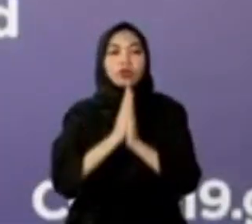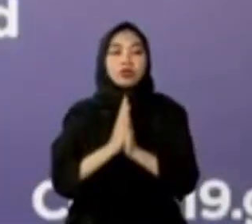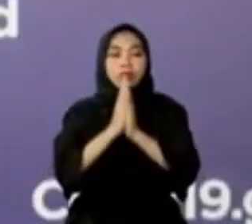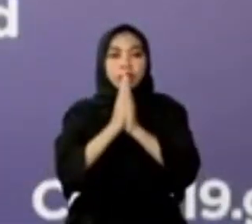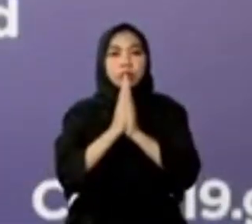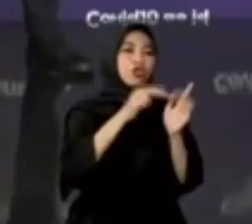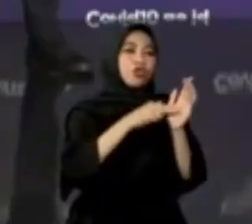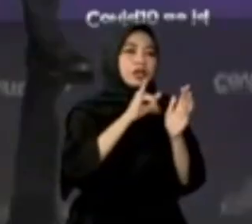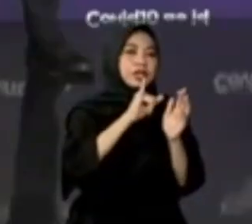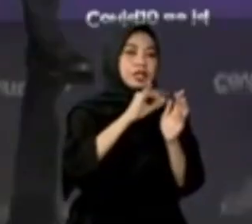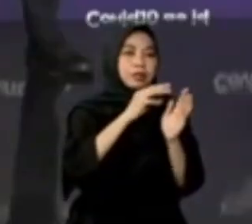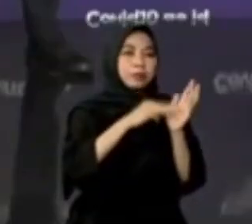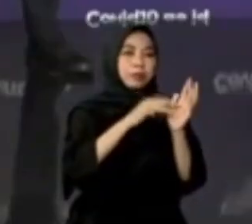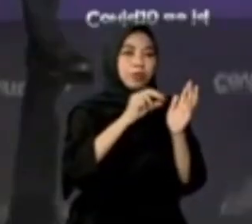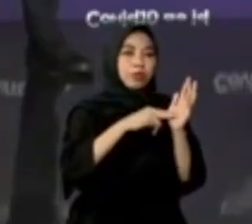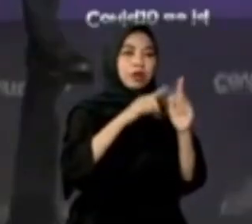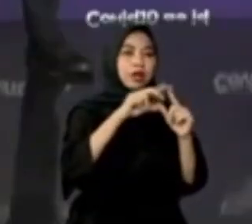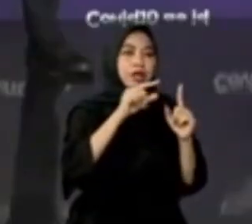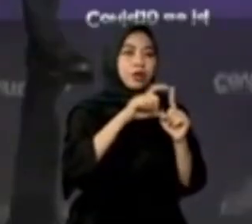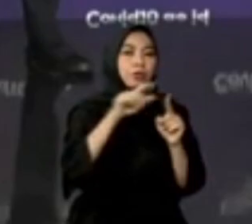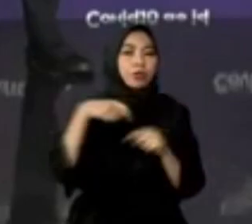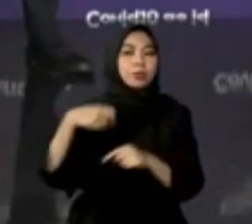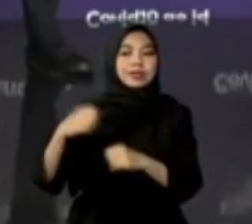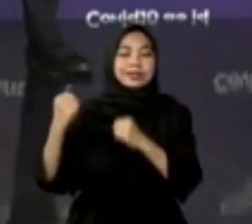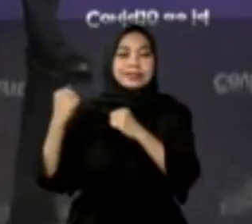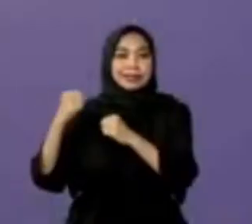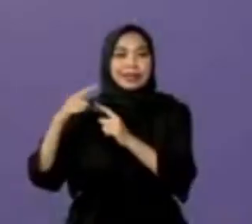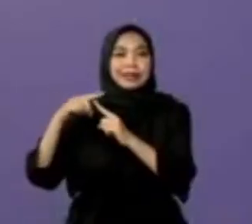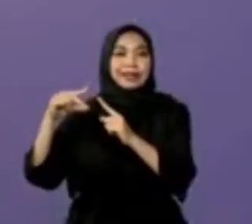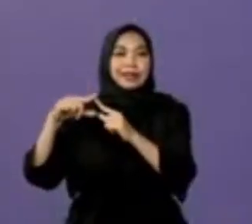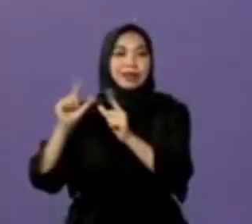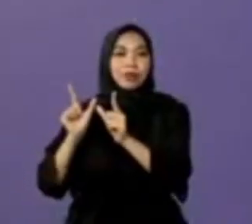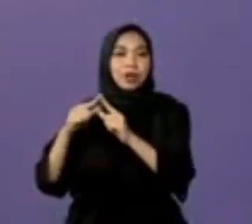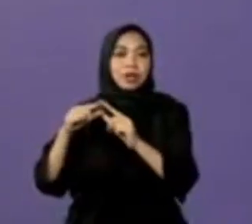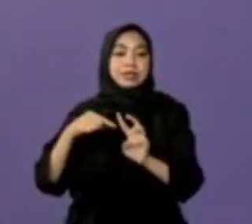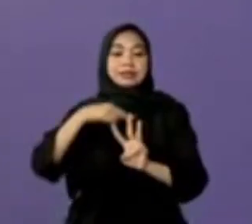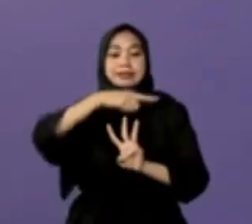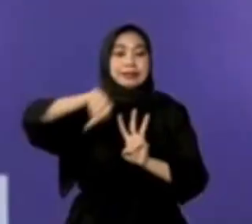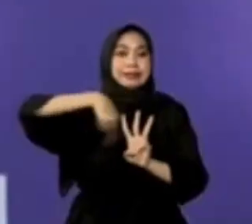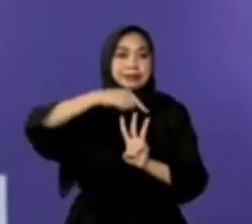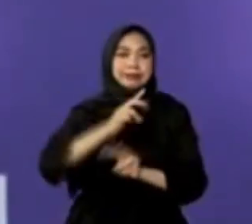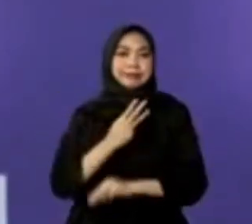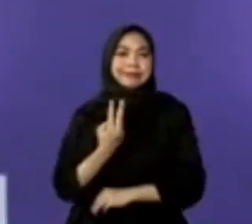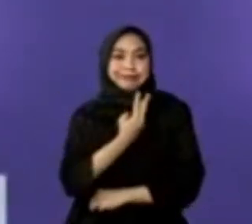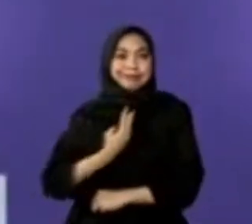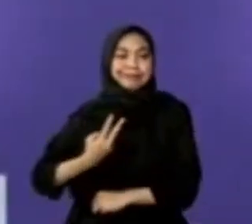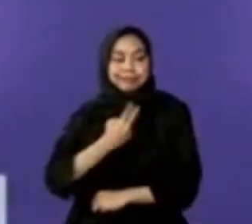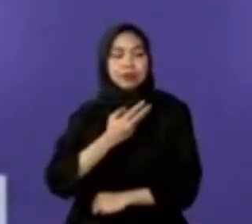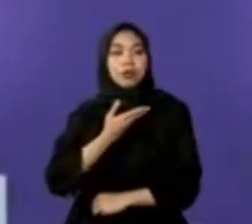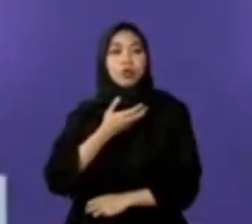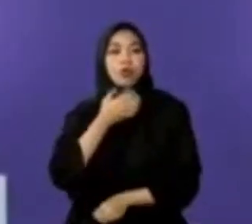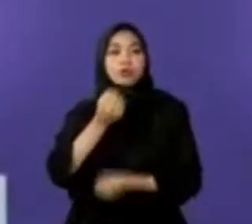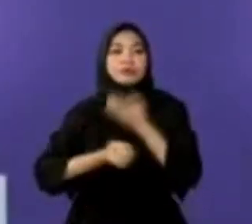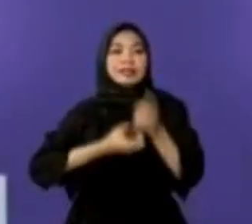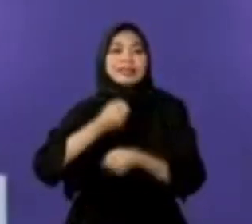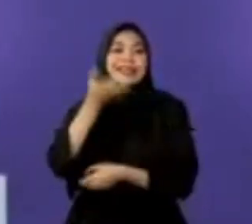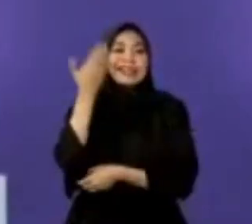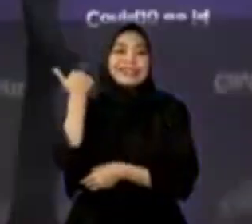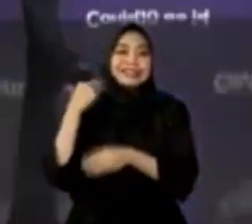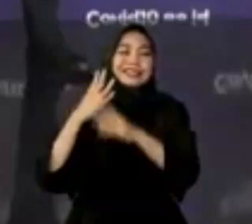Buddhaya. Kami ingin menjelaskan hasil rapat koordinasi yang dilakukan antara Komite